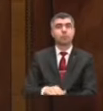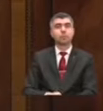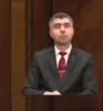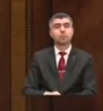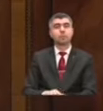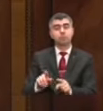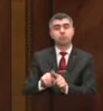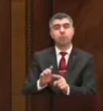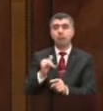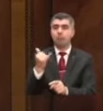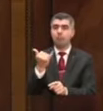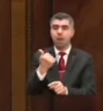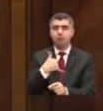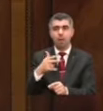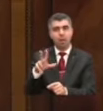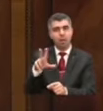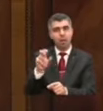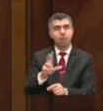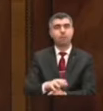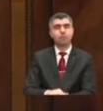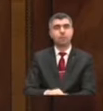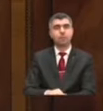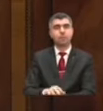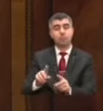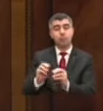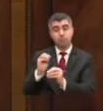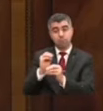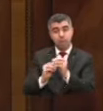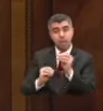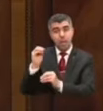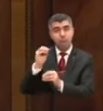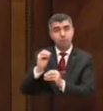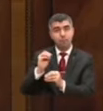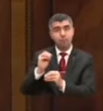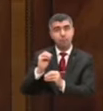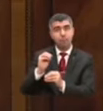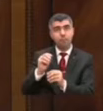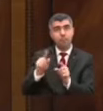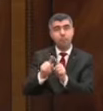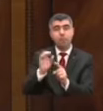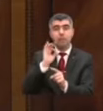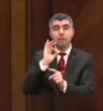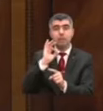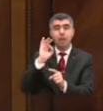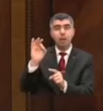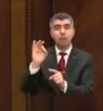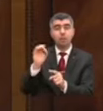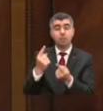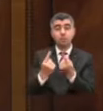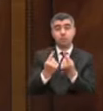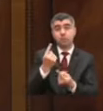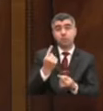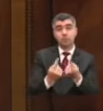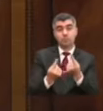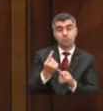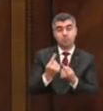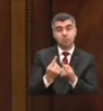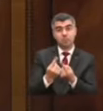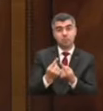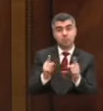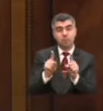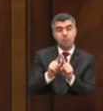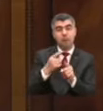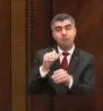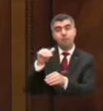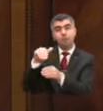حنا كنقدروا الظروف ولكن ما كاينش قضيه الغلاء داك الشيء اللي يستهلك الواحد طبعا الا كان شي مقترح للصندوق ديروا مقترح